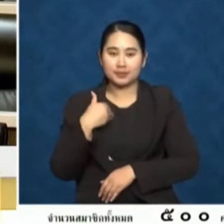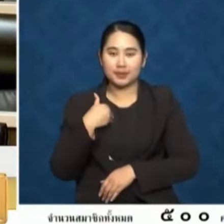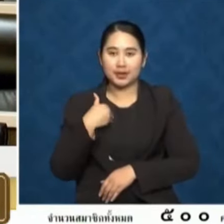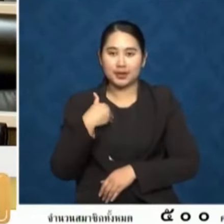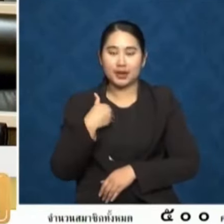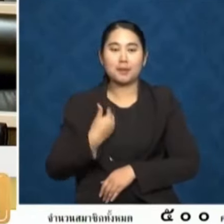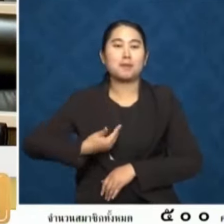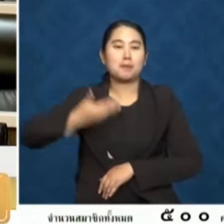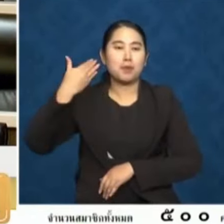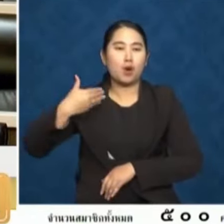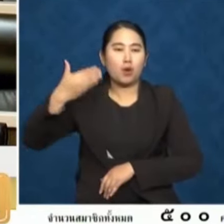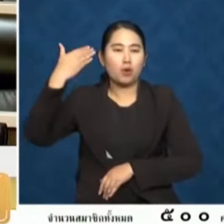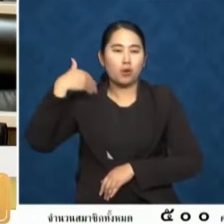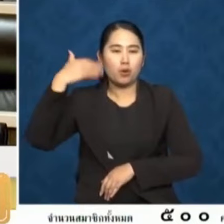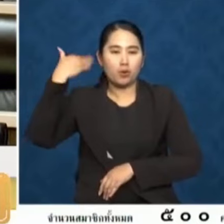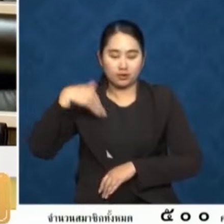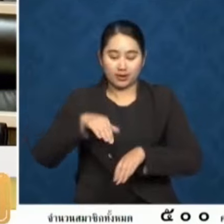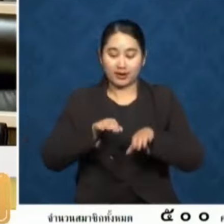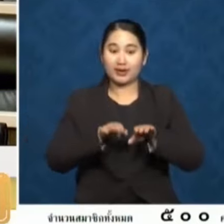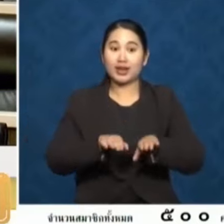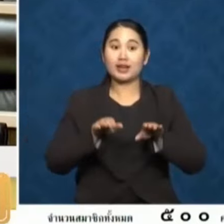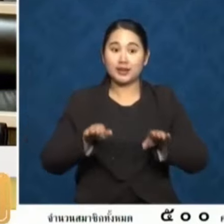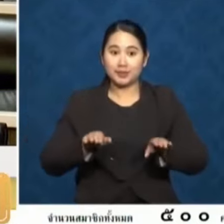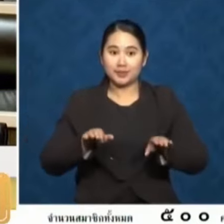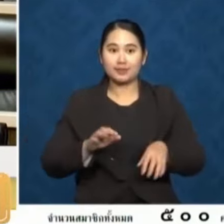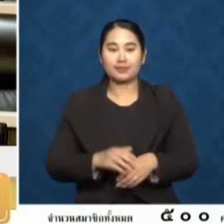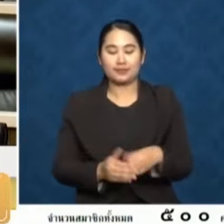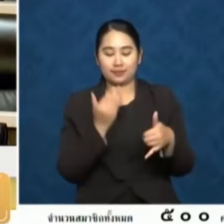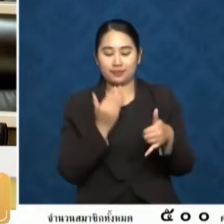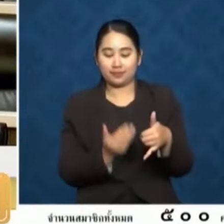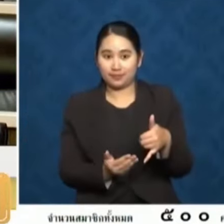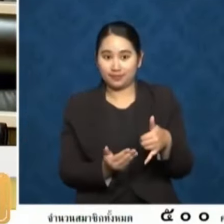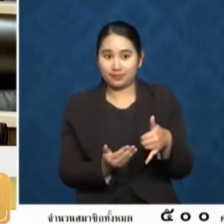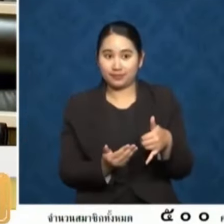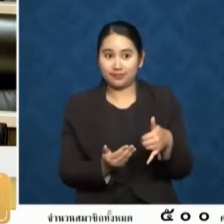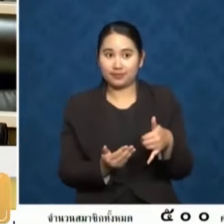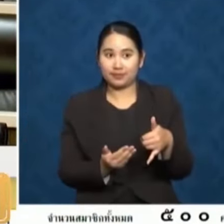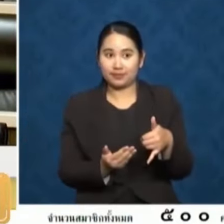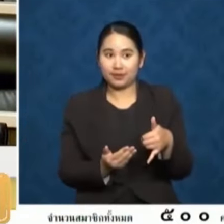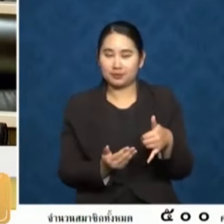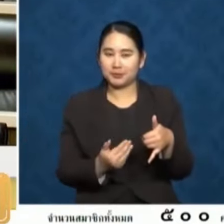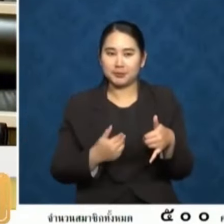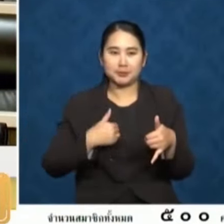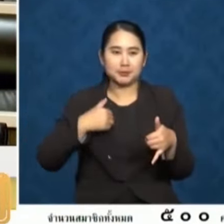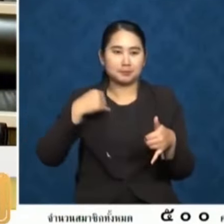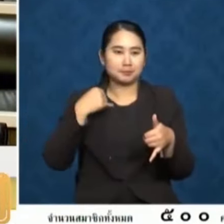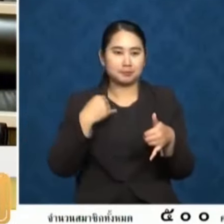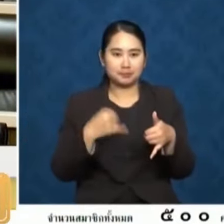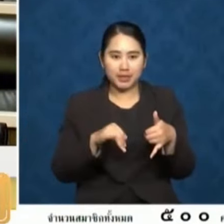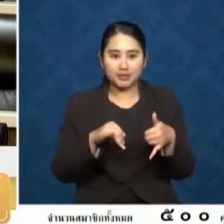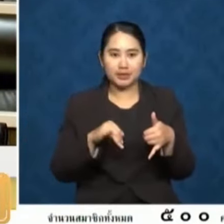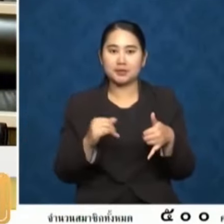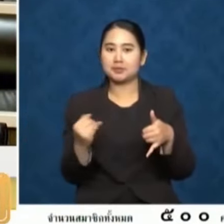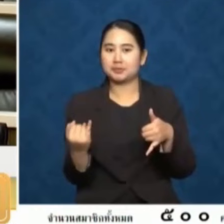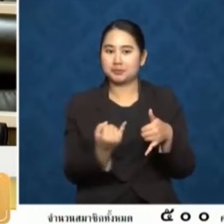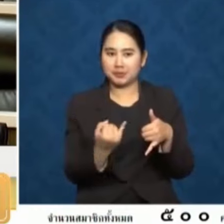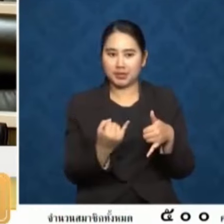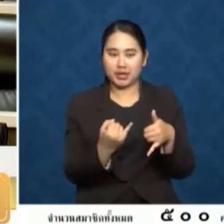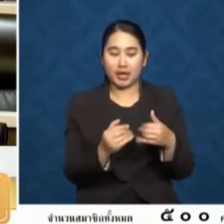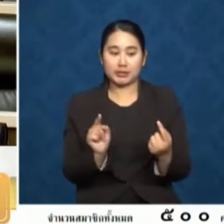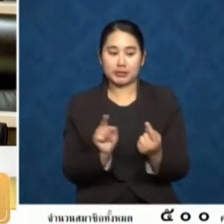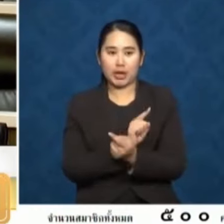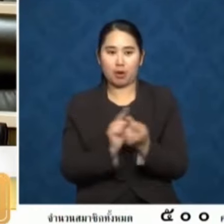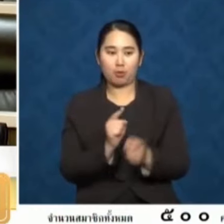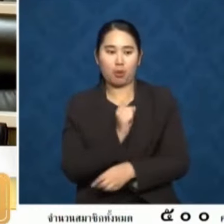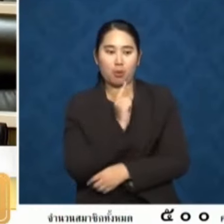ที่เราเป็นเด็กถ้าเราประพฤติในทางที่ไม่ดีสังคมก็จะพูดว่